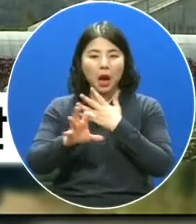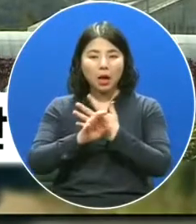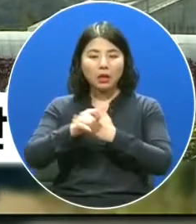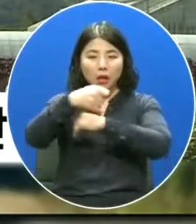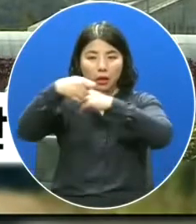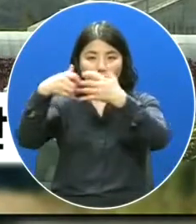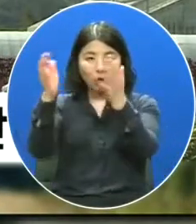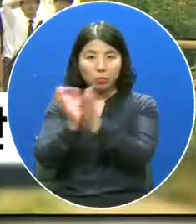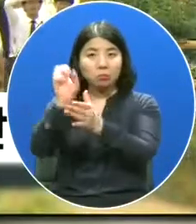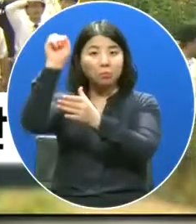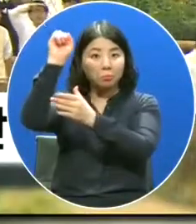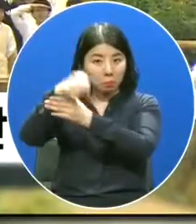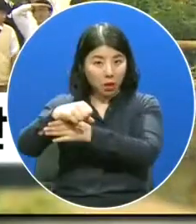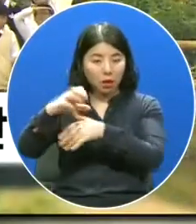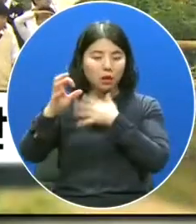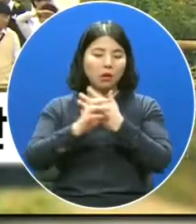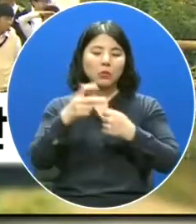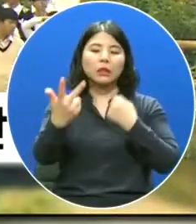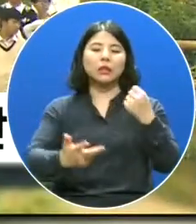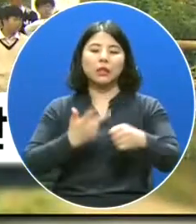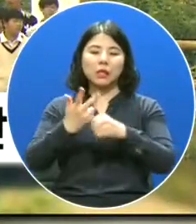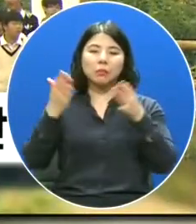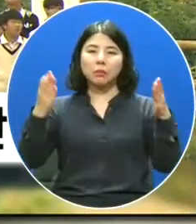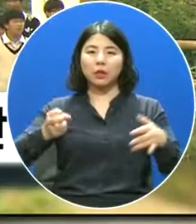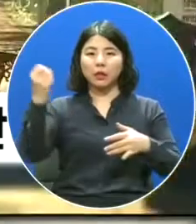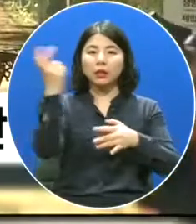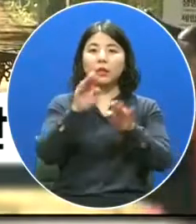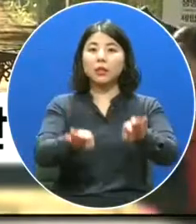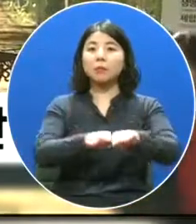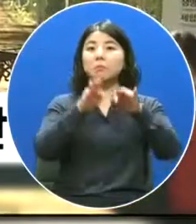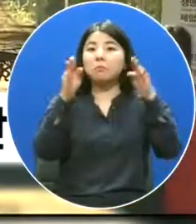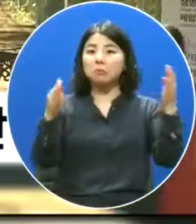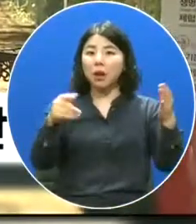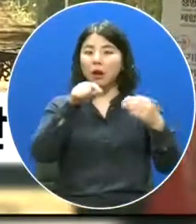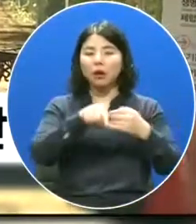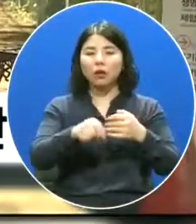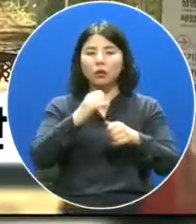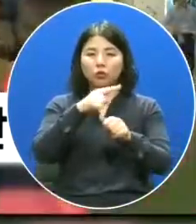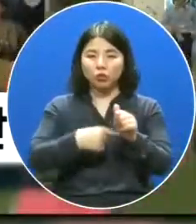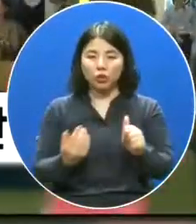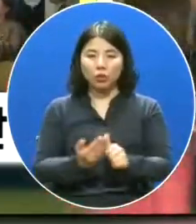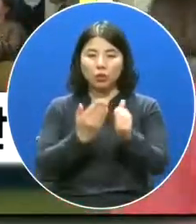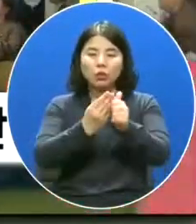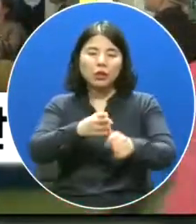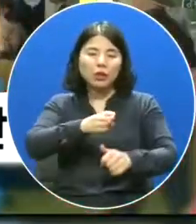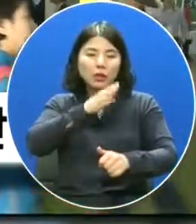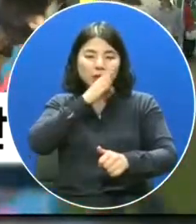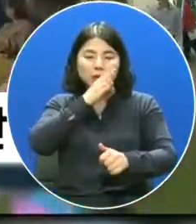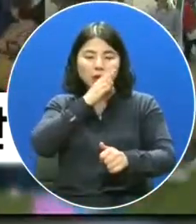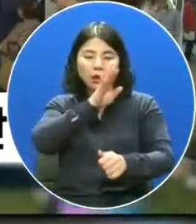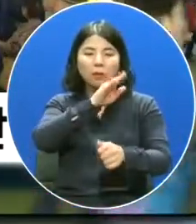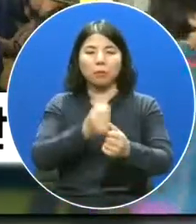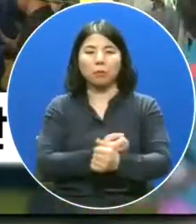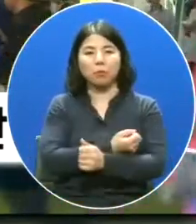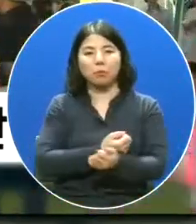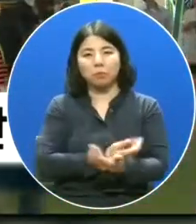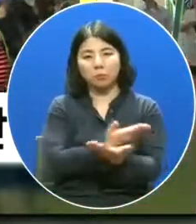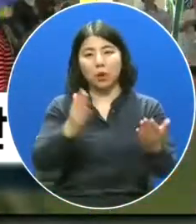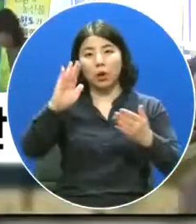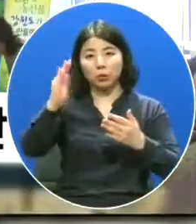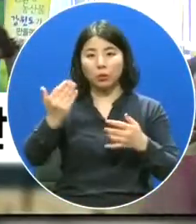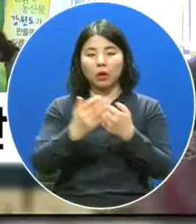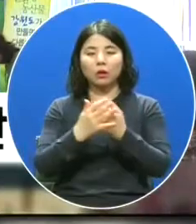만약 기재부의 승인을 받게 된다면 7년 만에 개최될 이 행사는 유기농 산업의 실질적인 확산을 도모하기